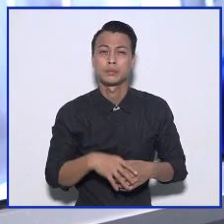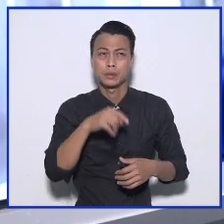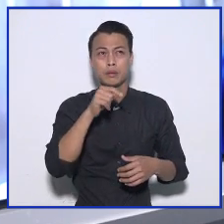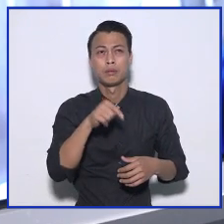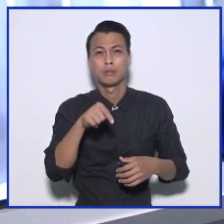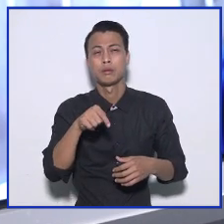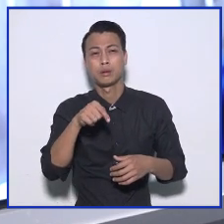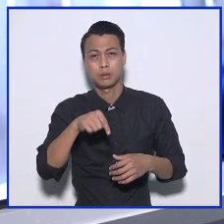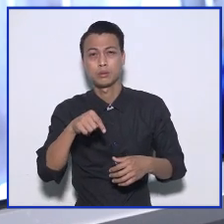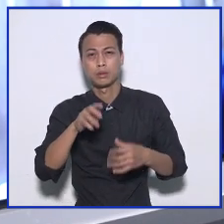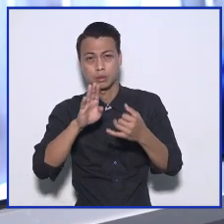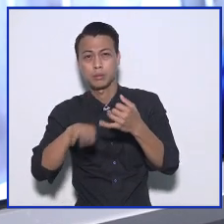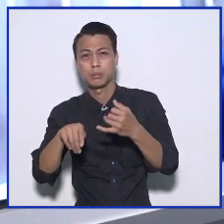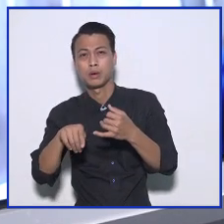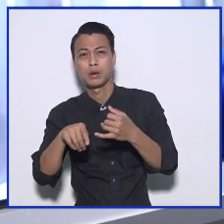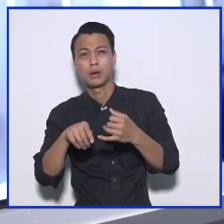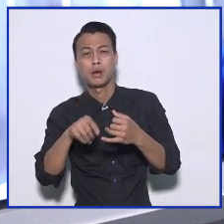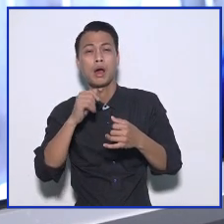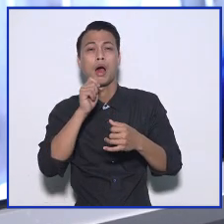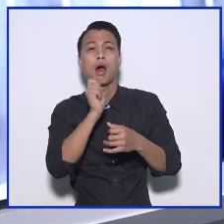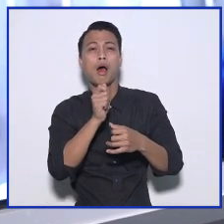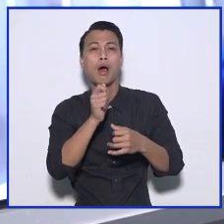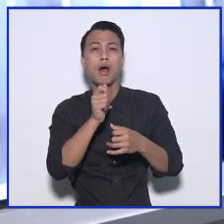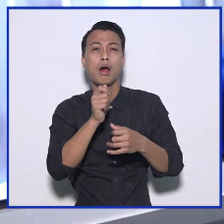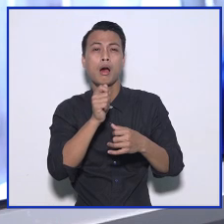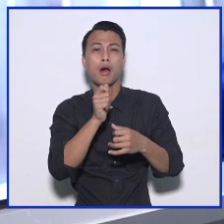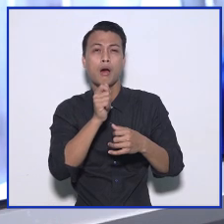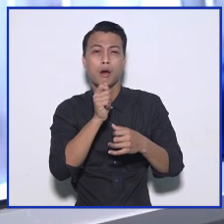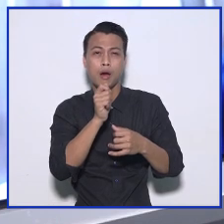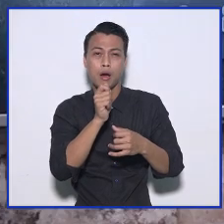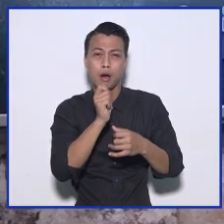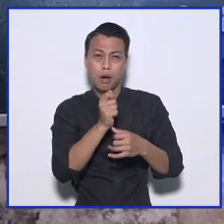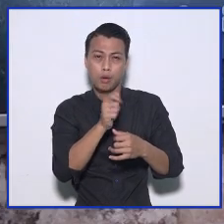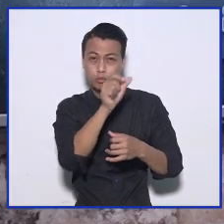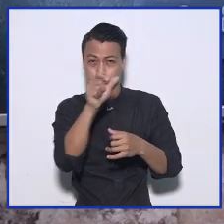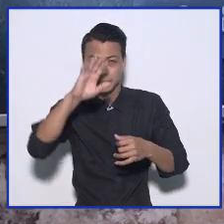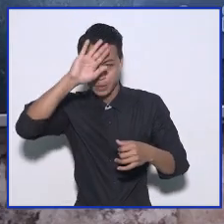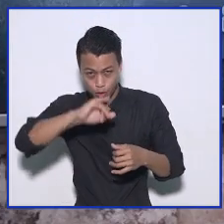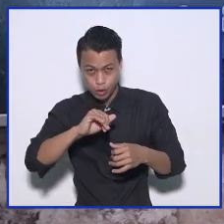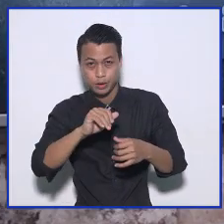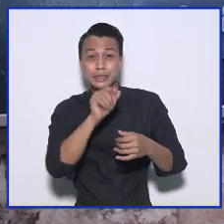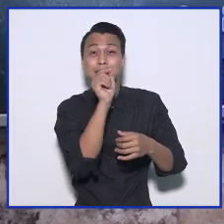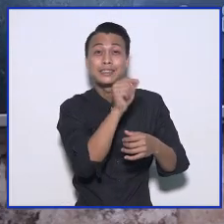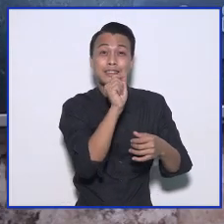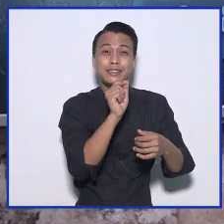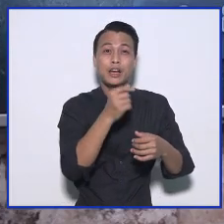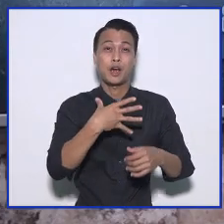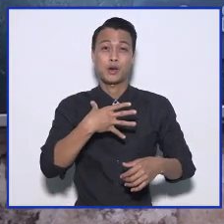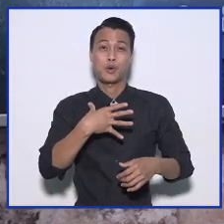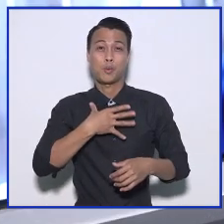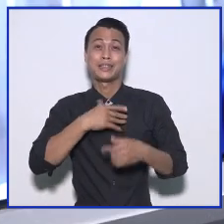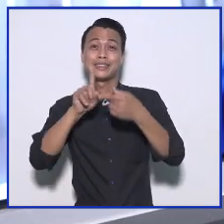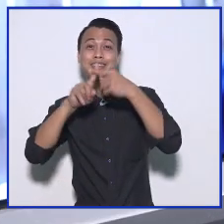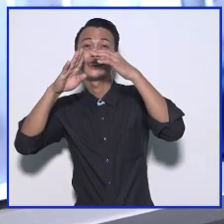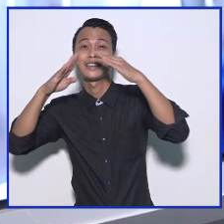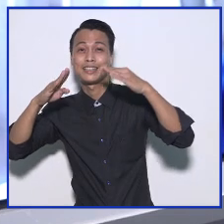လို့ဒီသမောင်းဝန်ကြီးဌာနနဲ့ private public partnership လို့ခေါ်တဲ့ဟိုကျွန်တော်တို့လူမှုဘုံရေးအတွက်စေကံလေးပေါ့ကဲဝဲစေကံလေးတွေဟိုဆောင်ရွက်တာလည်းကျွန်တော်တွေ့ရ